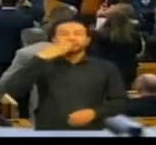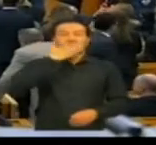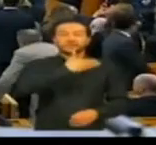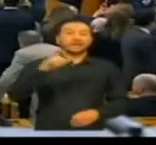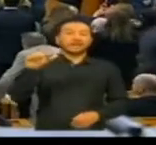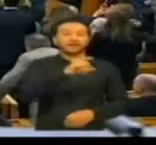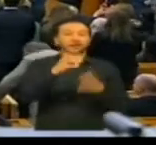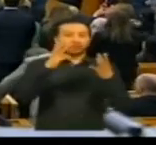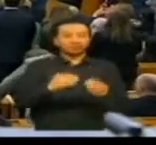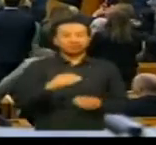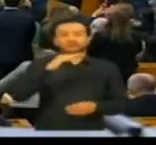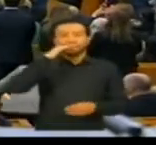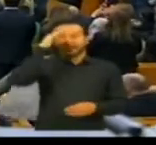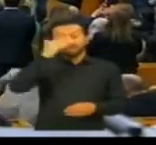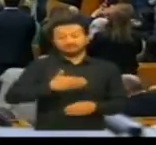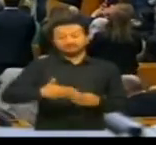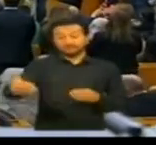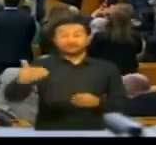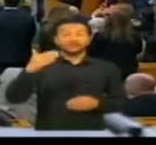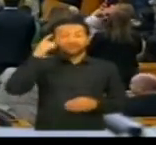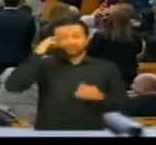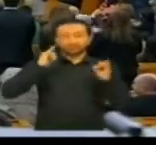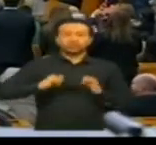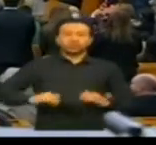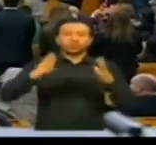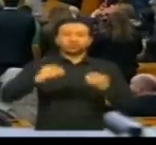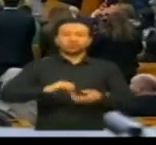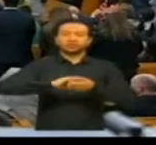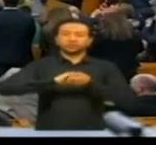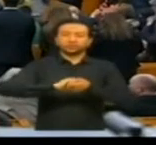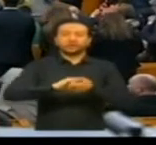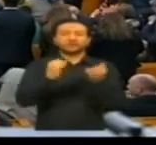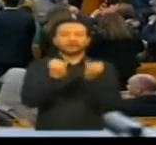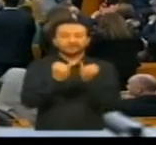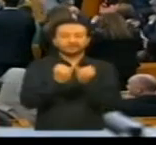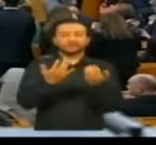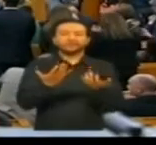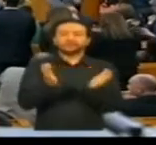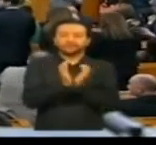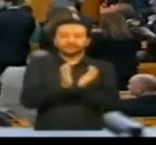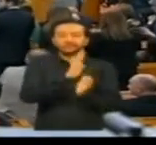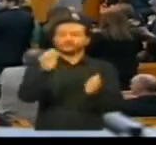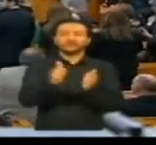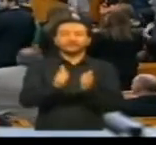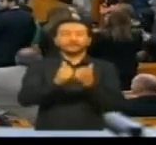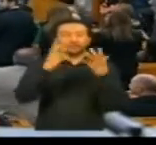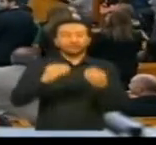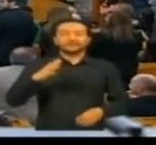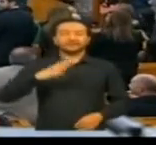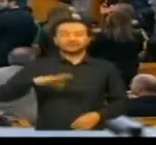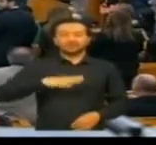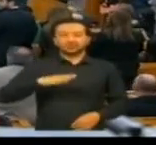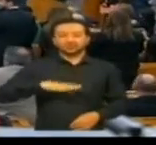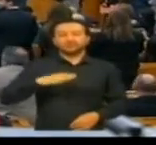geçirmelerini ve bayramlarını da huzur içinde geçirmelerini, dostlarıyla, kardeşleriyle bir arada olmalarını arzu